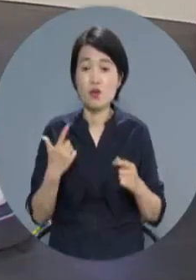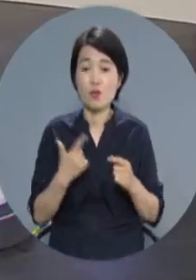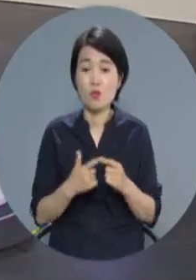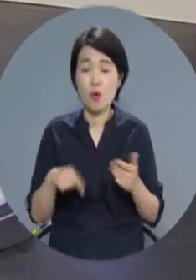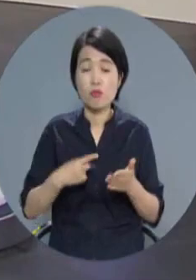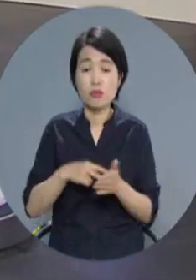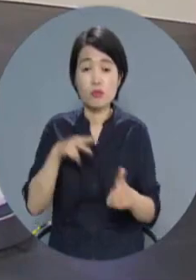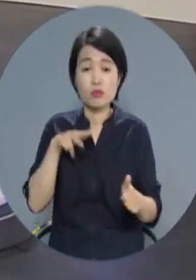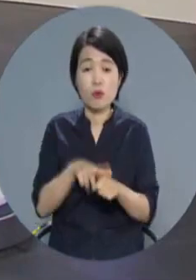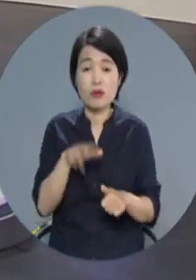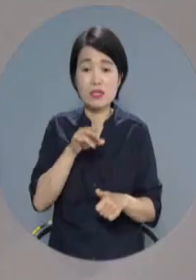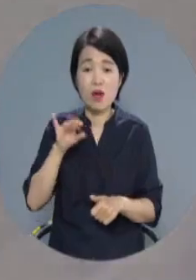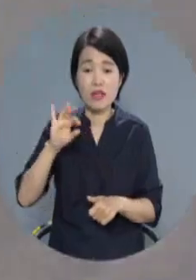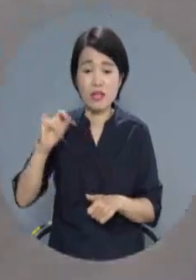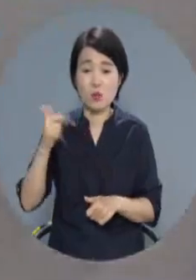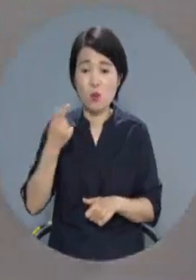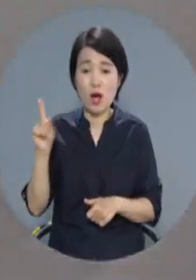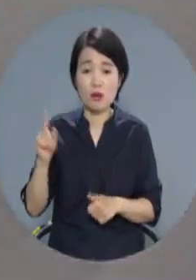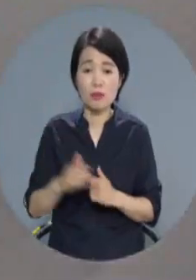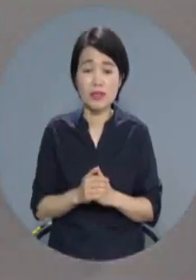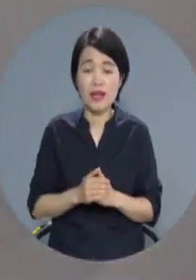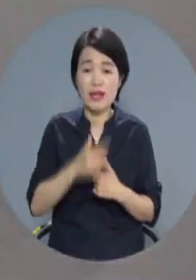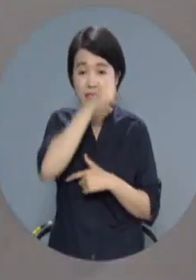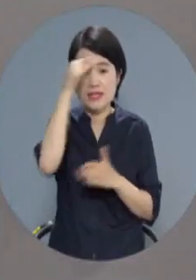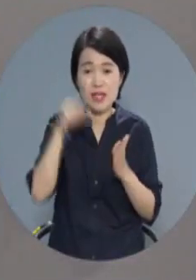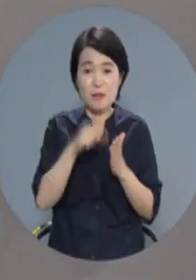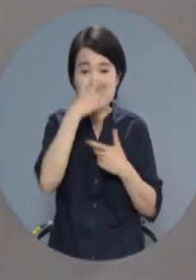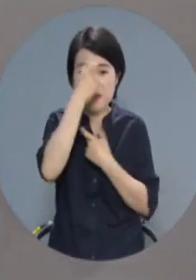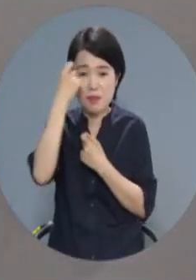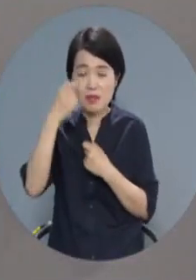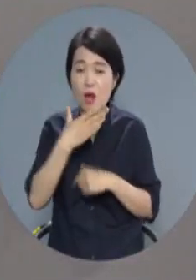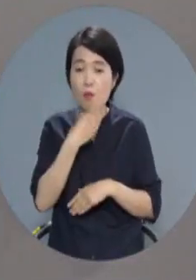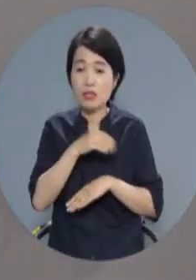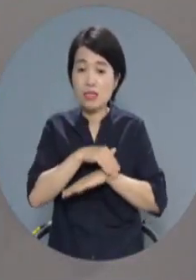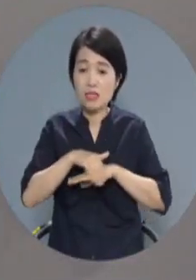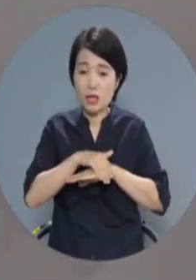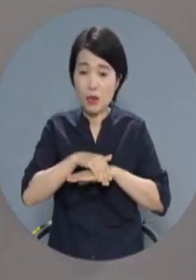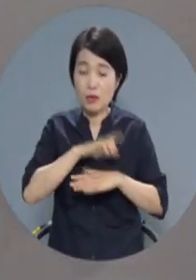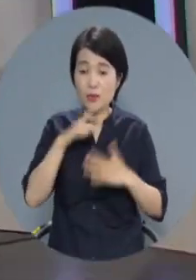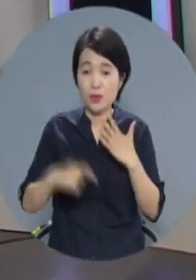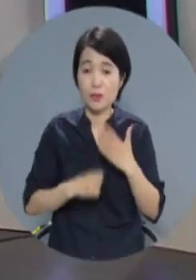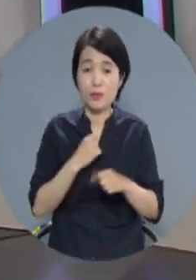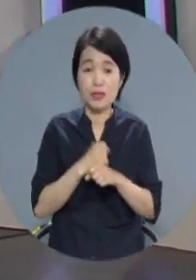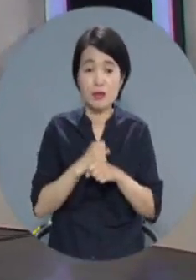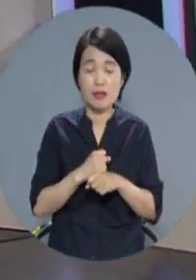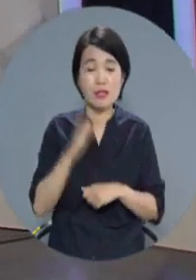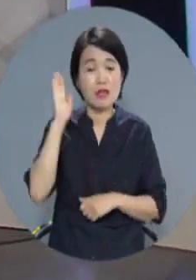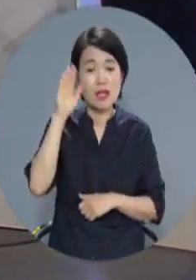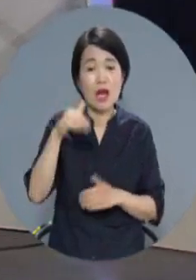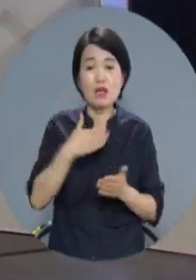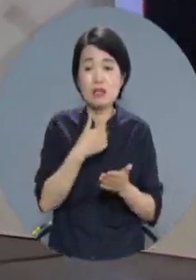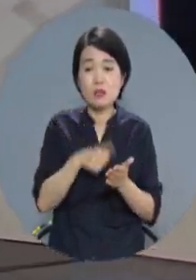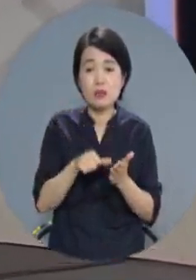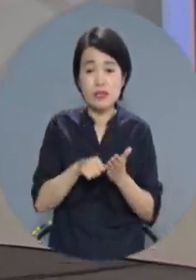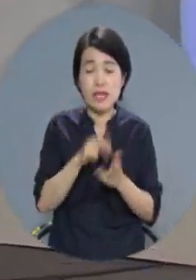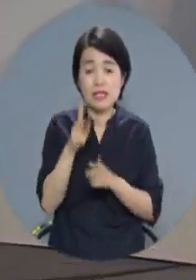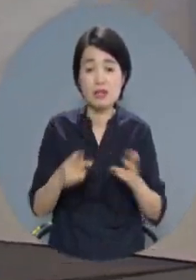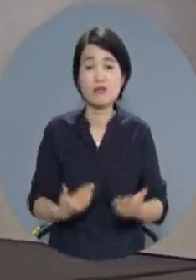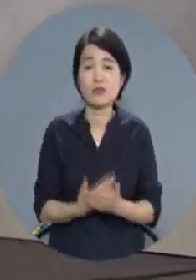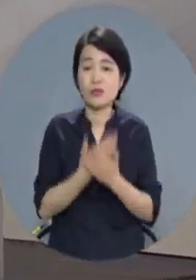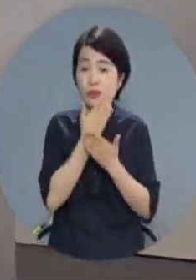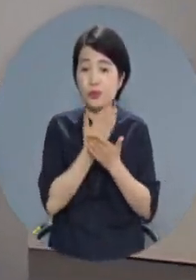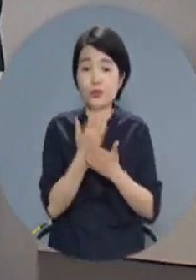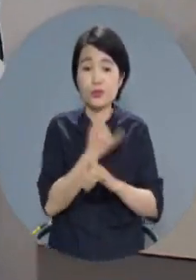무소속 정윤화 후보는 생애 주기별 맞춤형 복지 플랫폼 구축과 차세대 소재산업 육성 등을 핵심